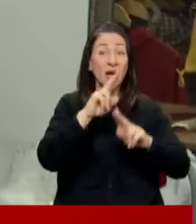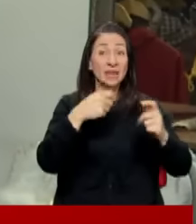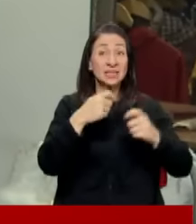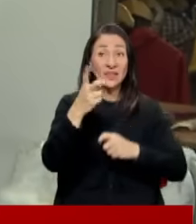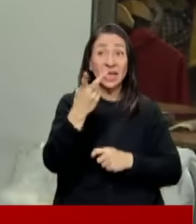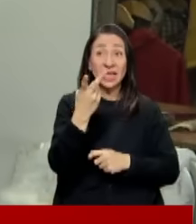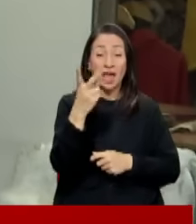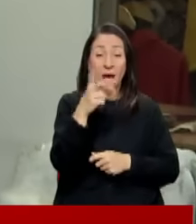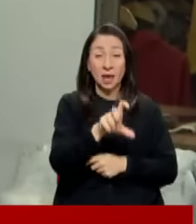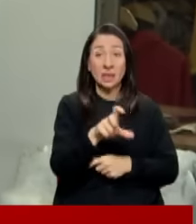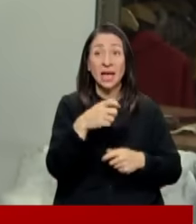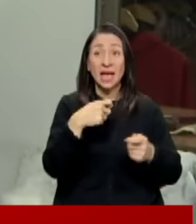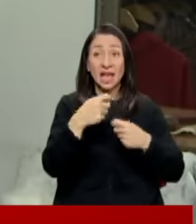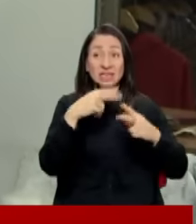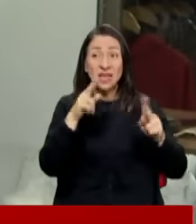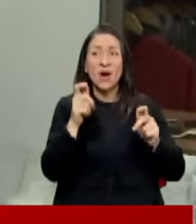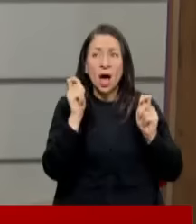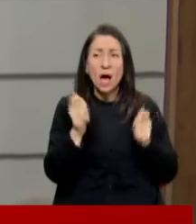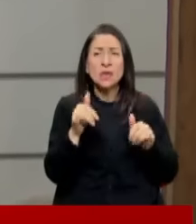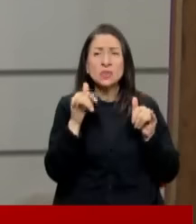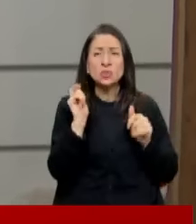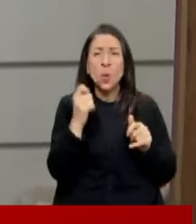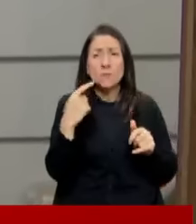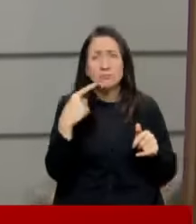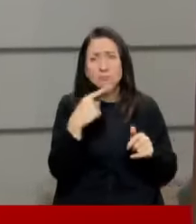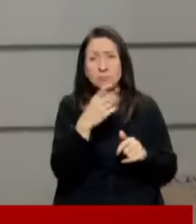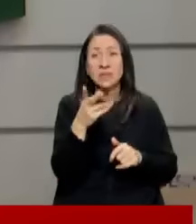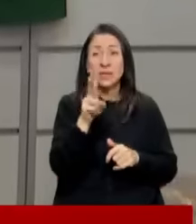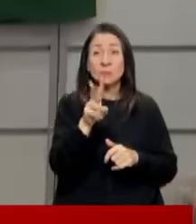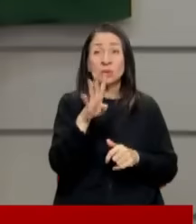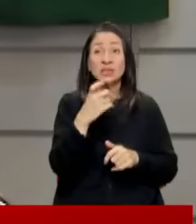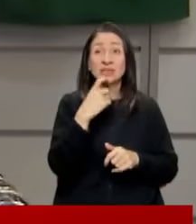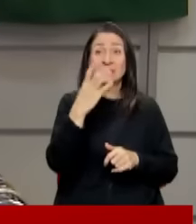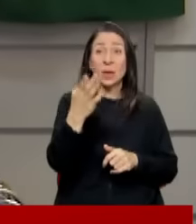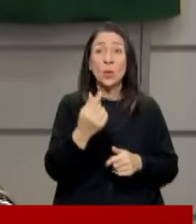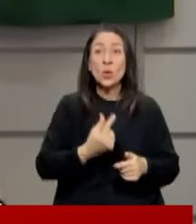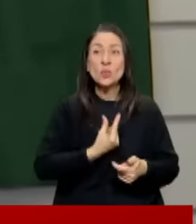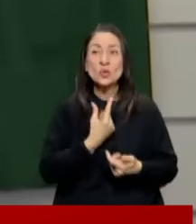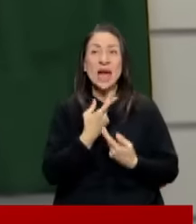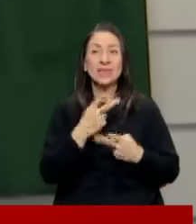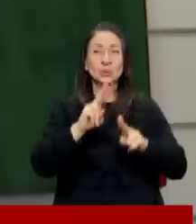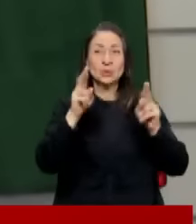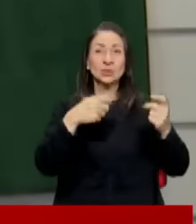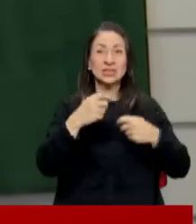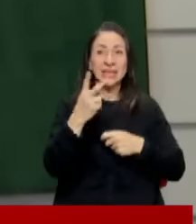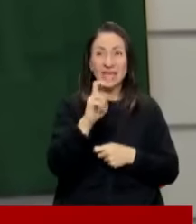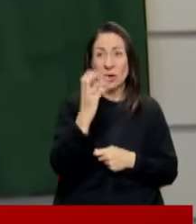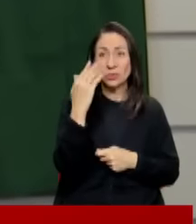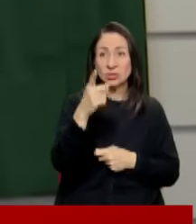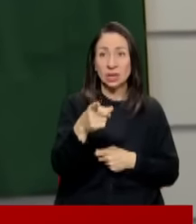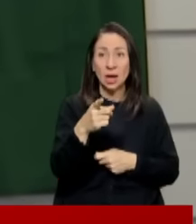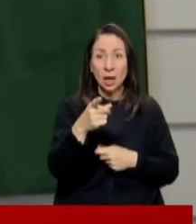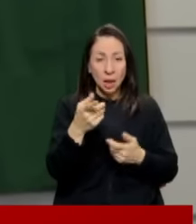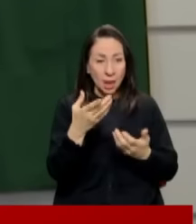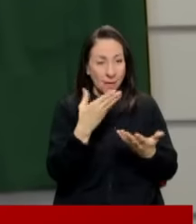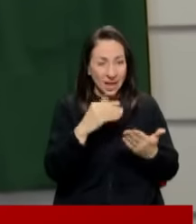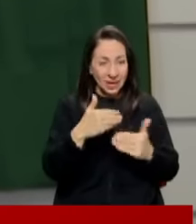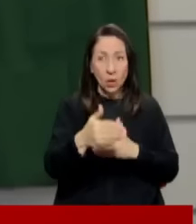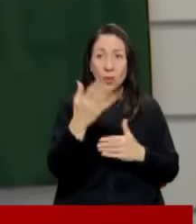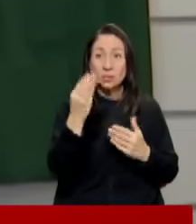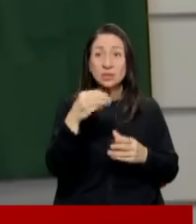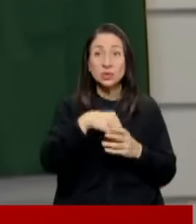da 2 aylık esnaf da aynı zor günlerden geçiyor. 24 yaşında umutla açmıştı dükkanını 2 ay önce. Önünde emekli